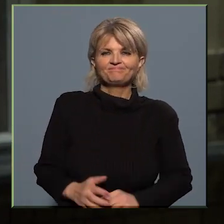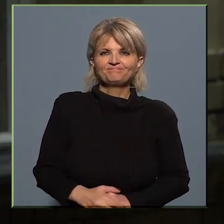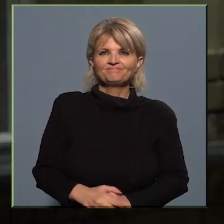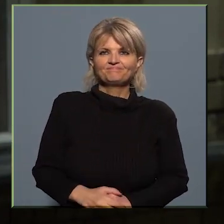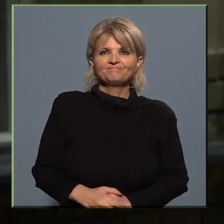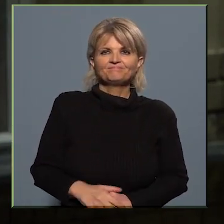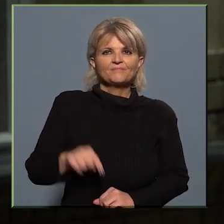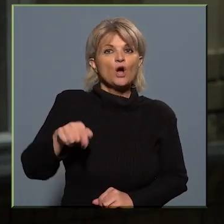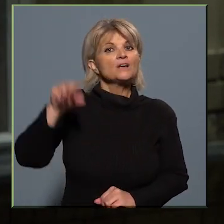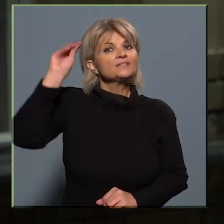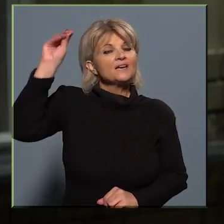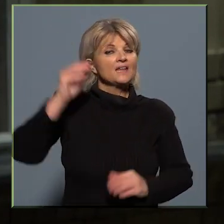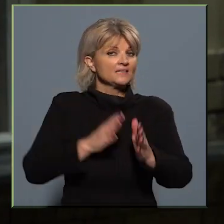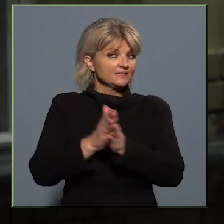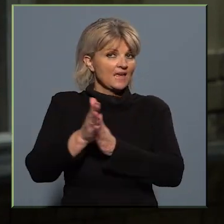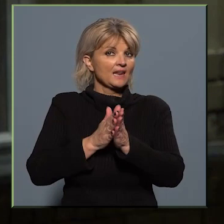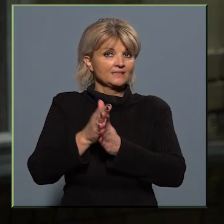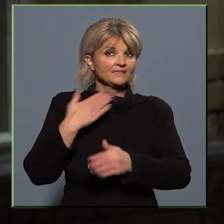Ez azt jelenti, hogy szeretve vagyok.